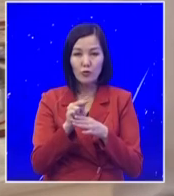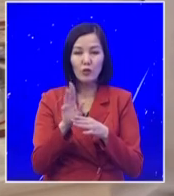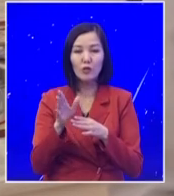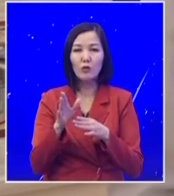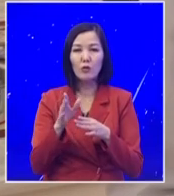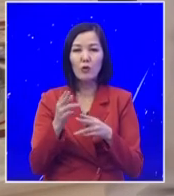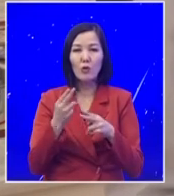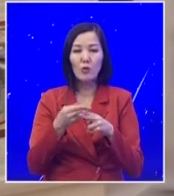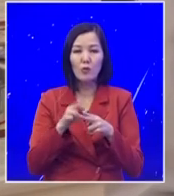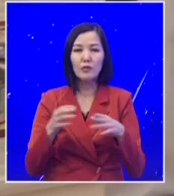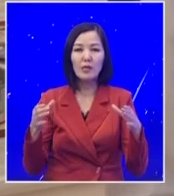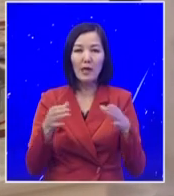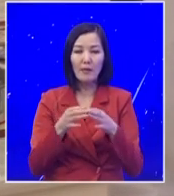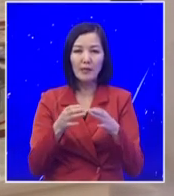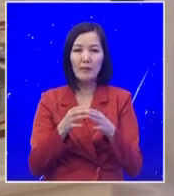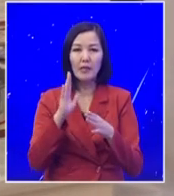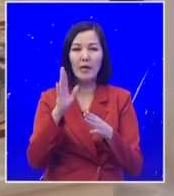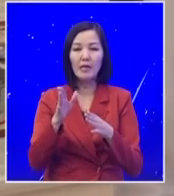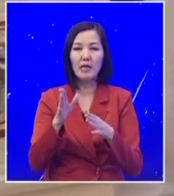командамен арғарай біз науқастарымызды